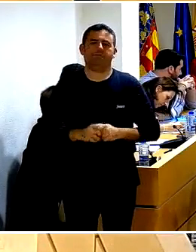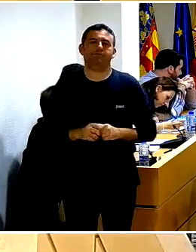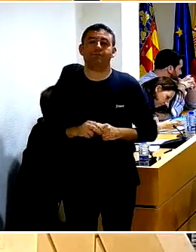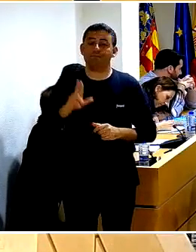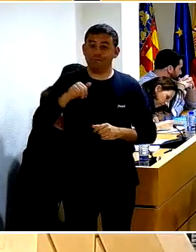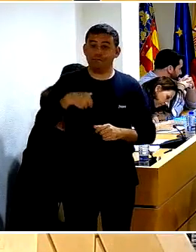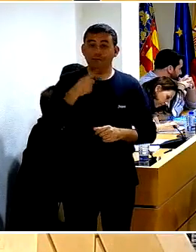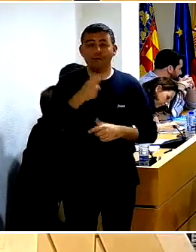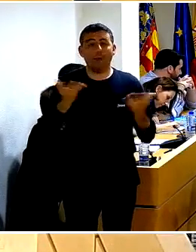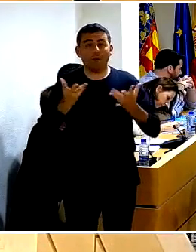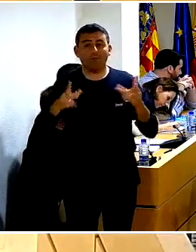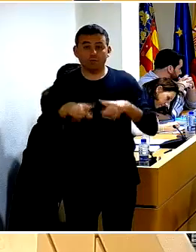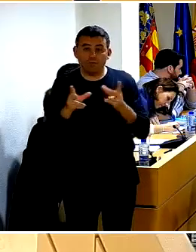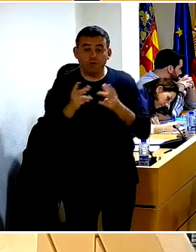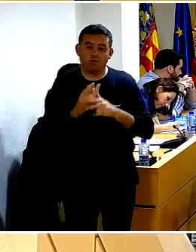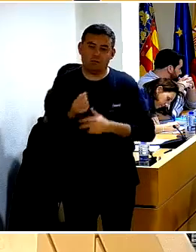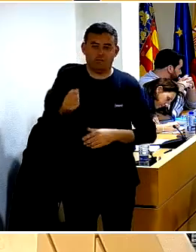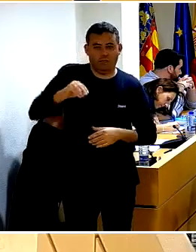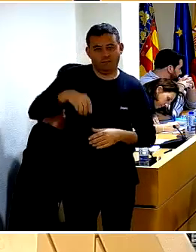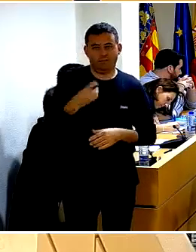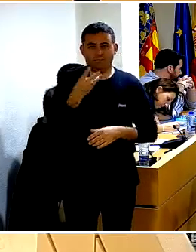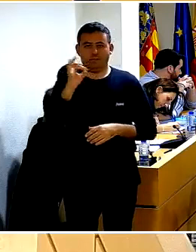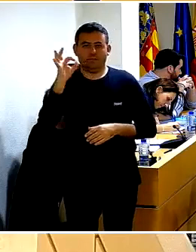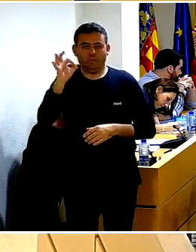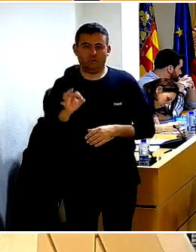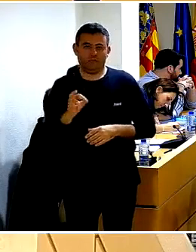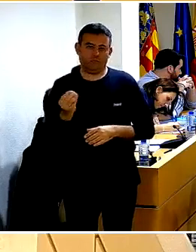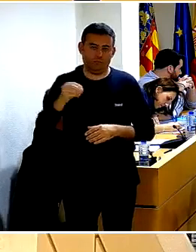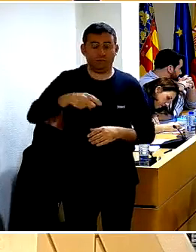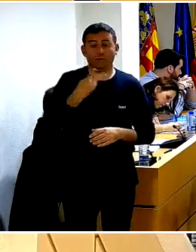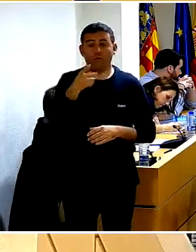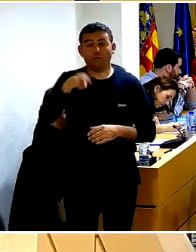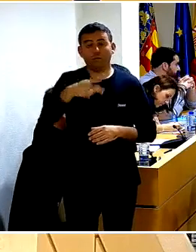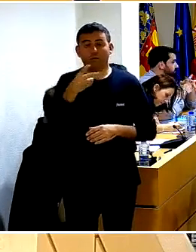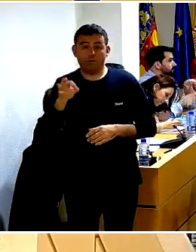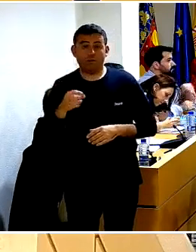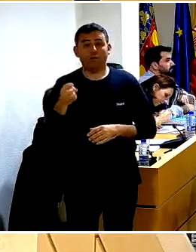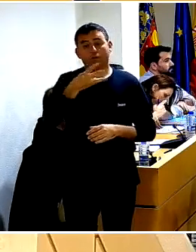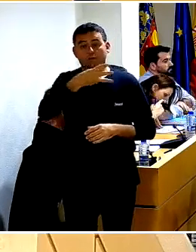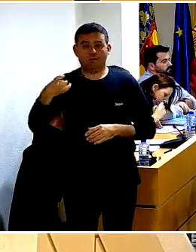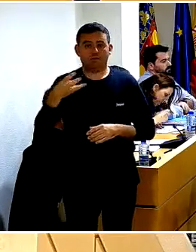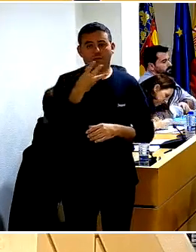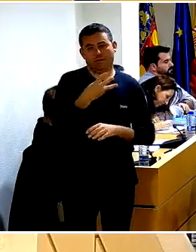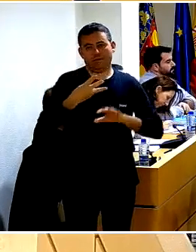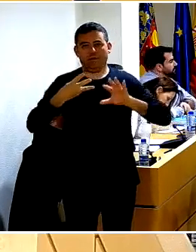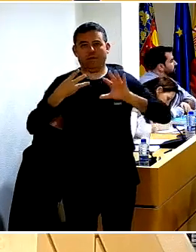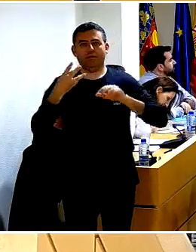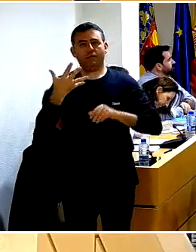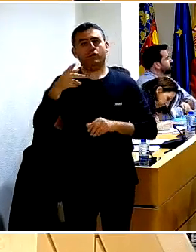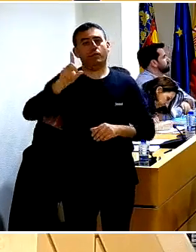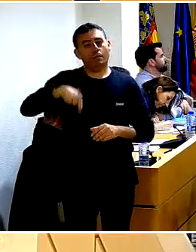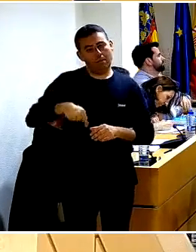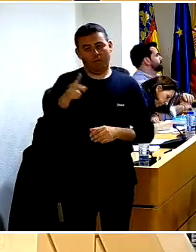el 60% en el 2016 i que per a 2020 es destinen 335.000 euros. Tot això amb